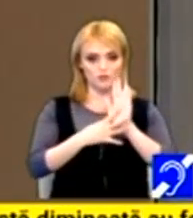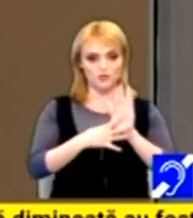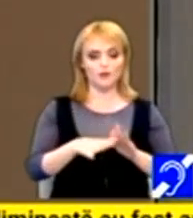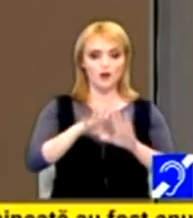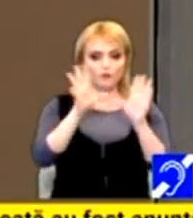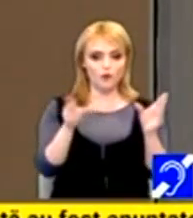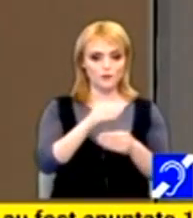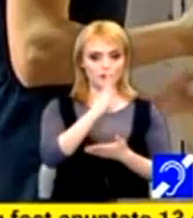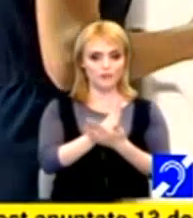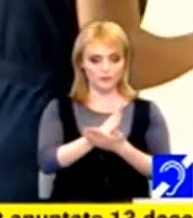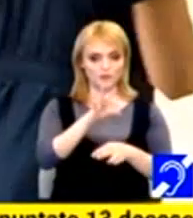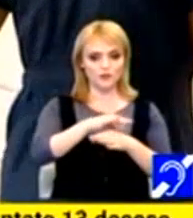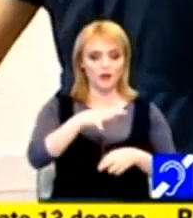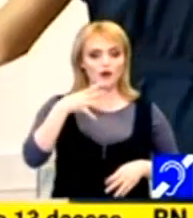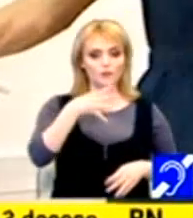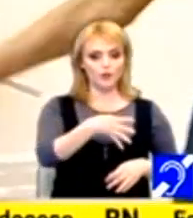în Republica Moldova este de